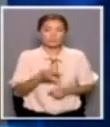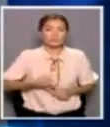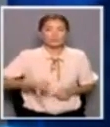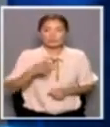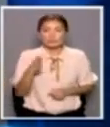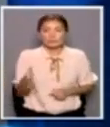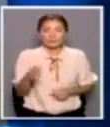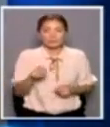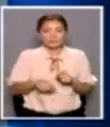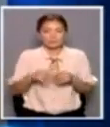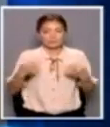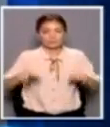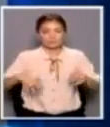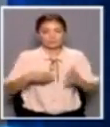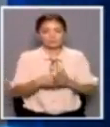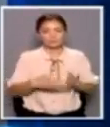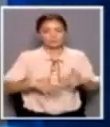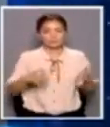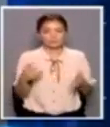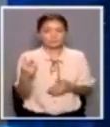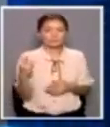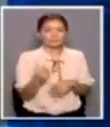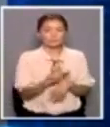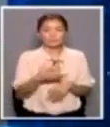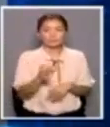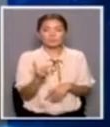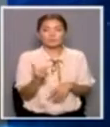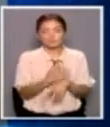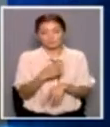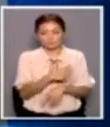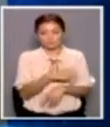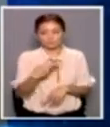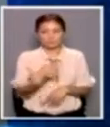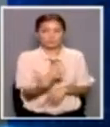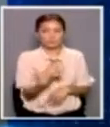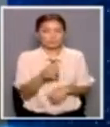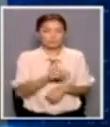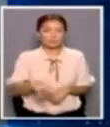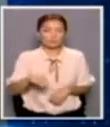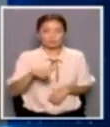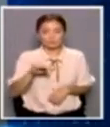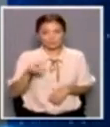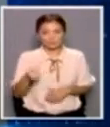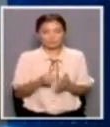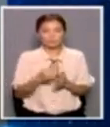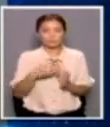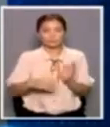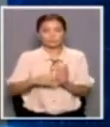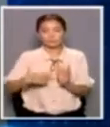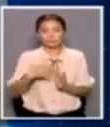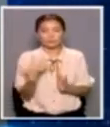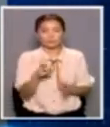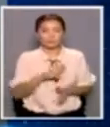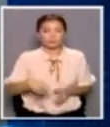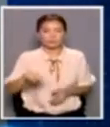республике с обретения независимости вырос более чем в 3,5 раза, с 25 миллионов тонн до 95 миллионов